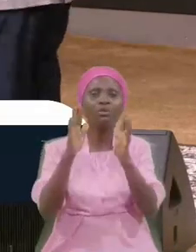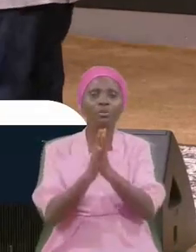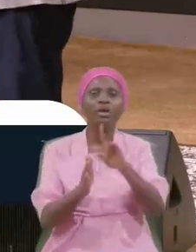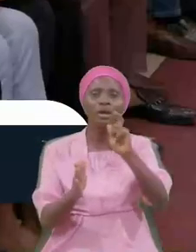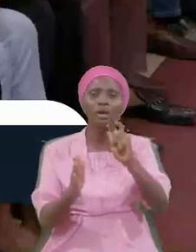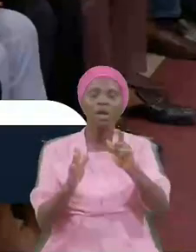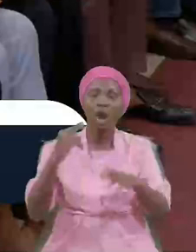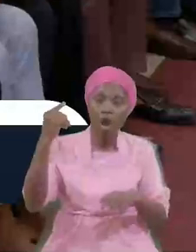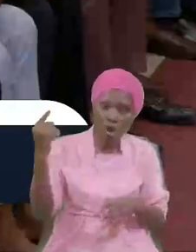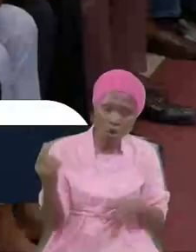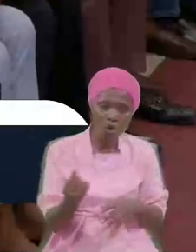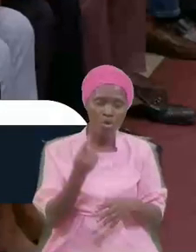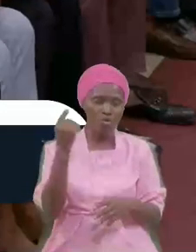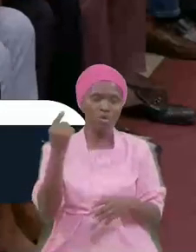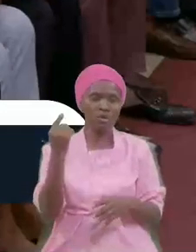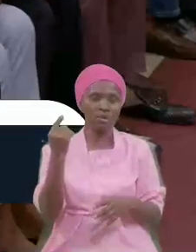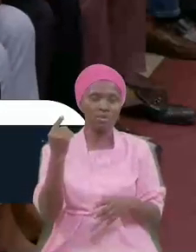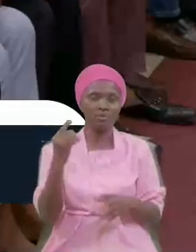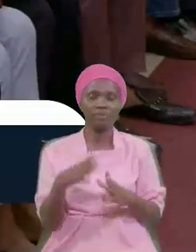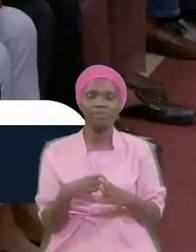Combien priez-vous? Combien de temps priez-vous?